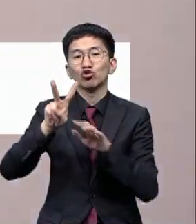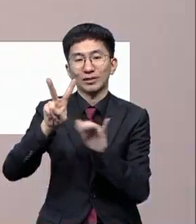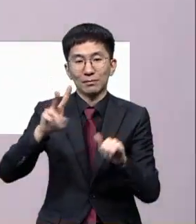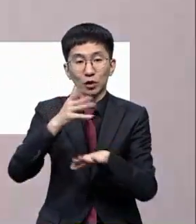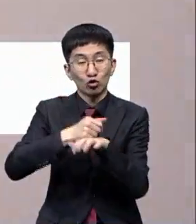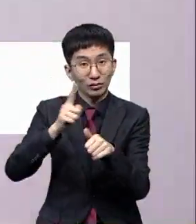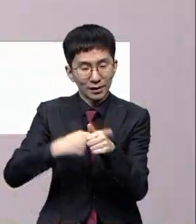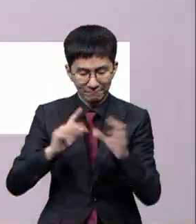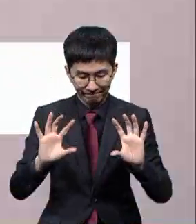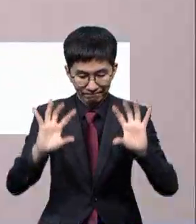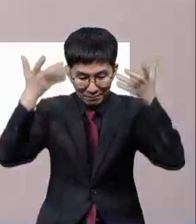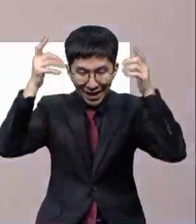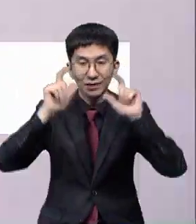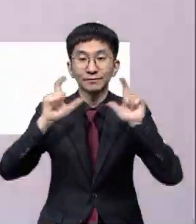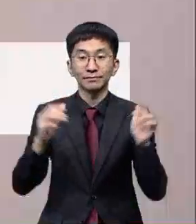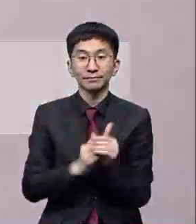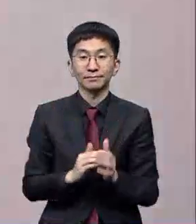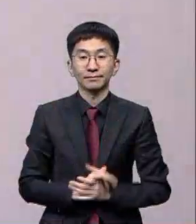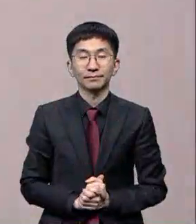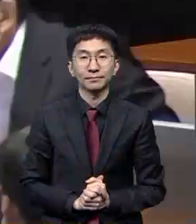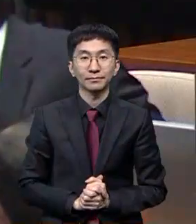2인으로서 가결되었음을 선포합니다.